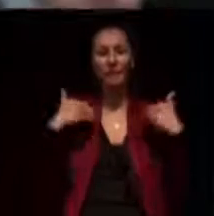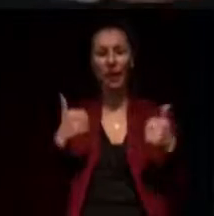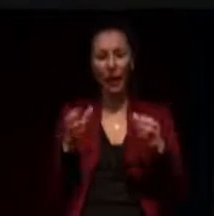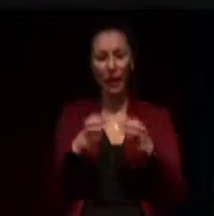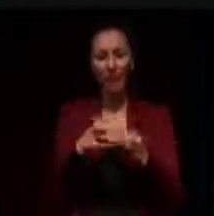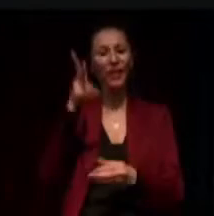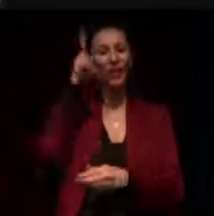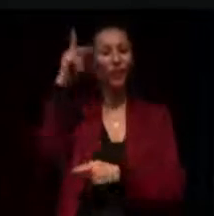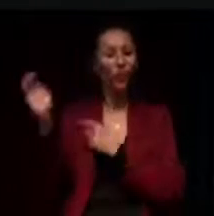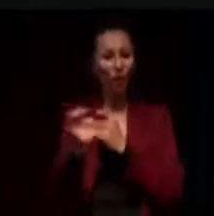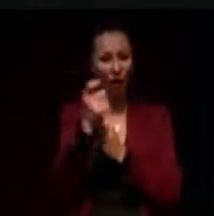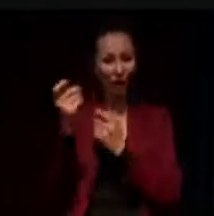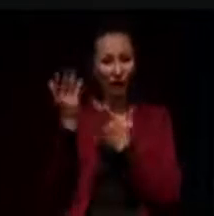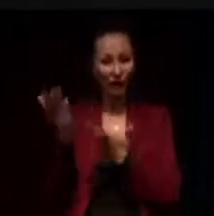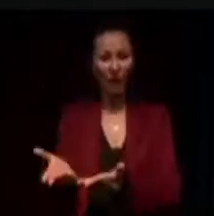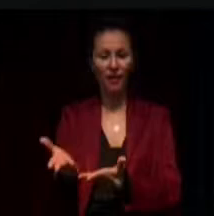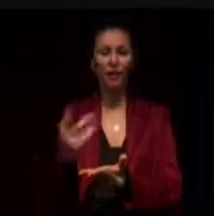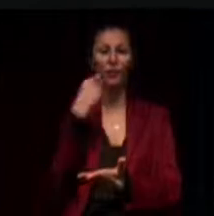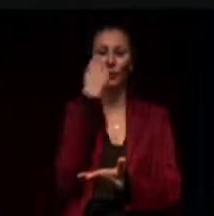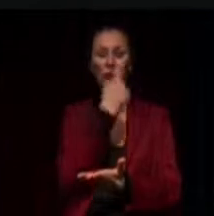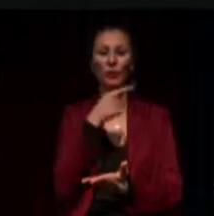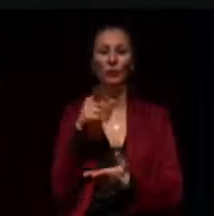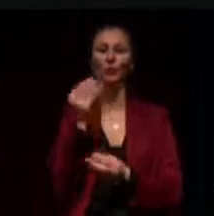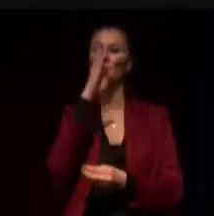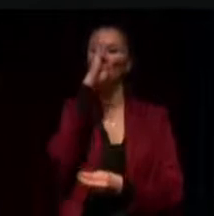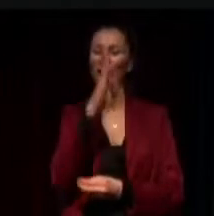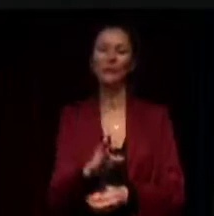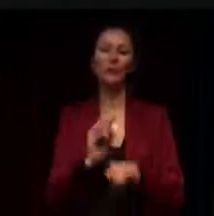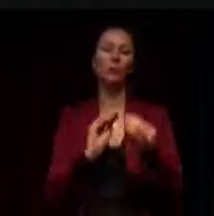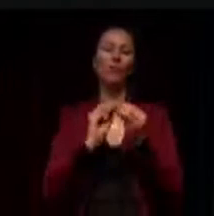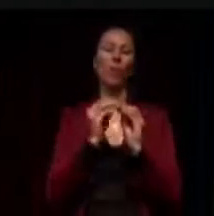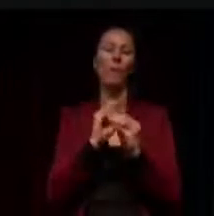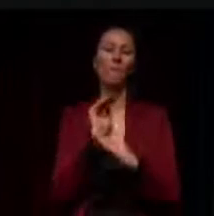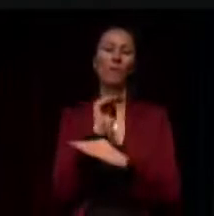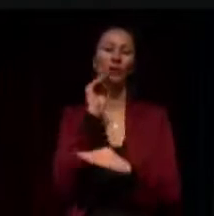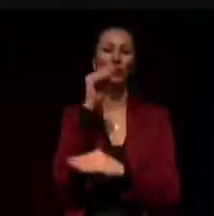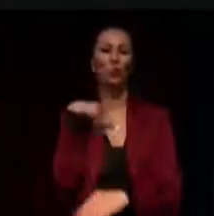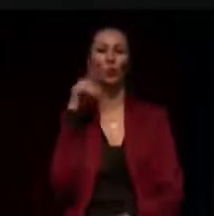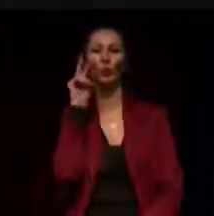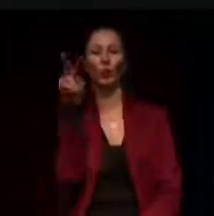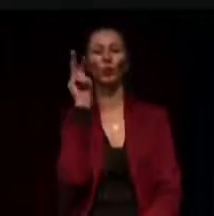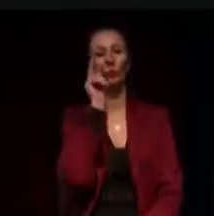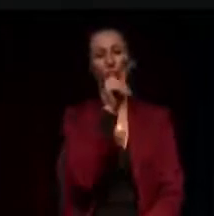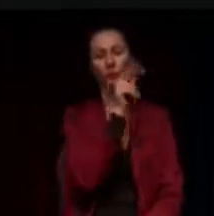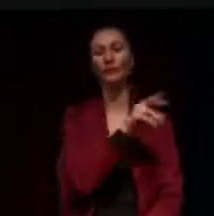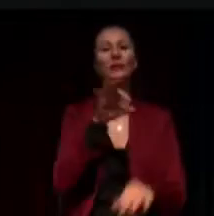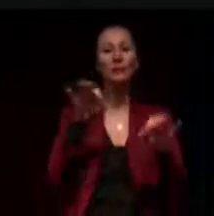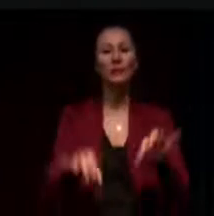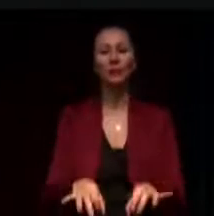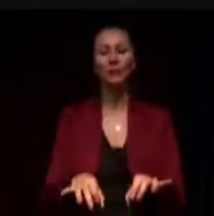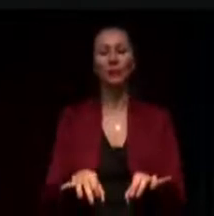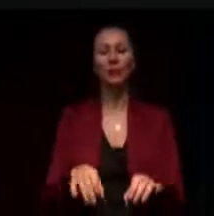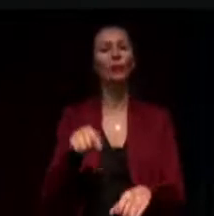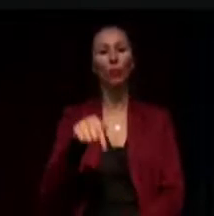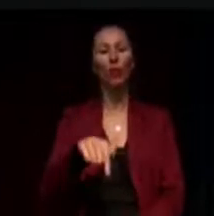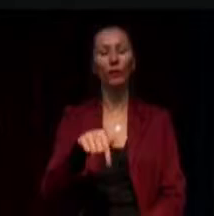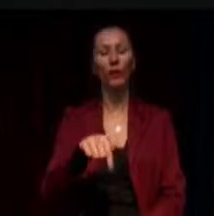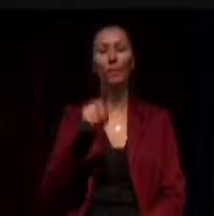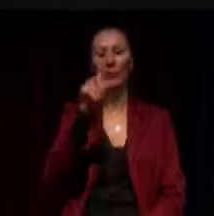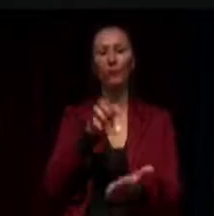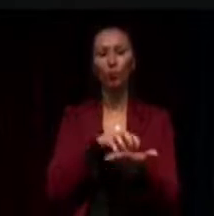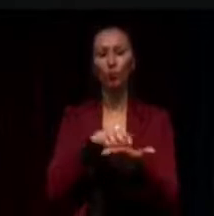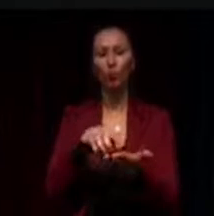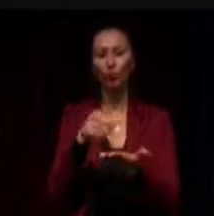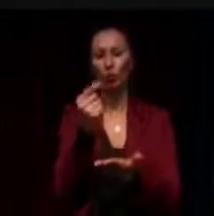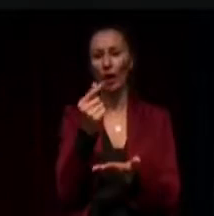ekipleri, itfaiyemiz bu noktada ciddi problemler yaşadığını gördük. Şimdi burada bir